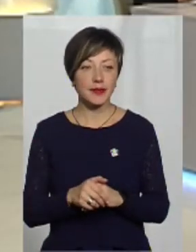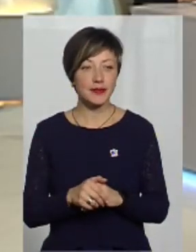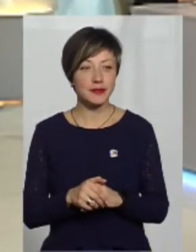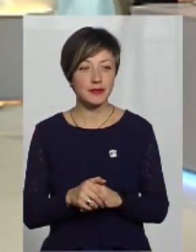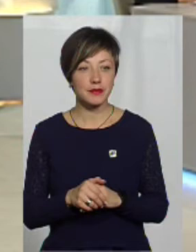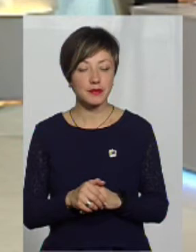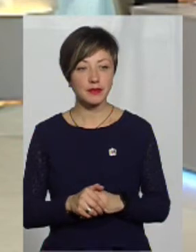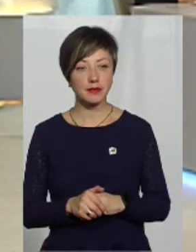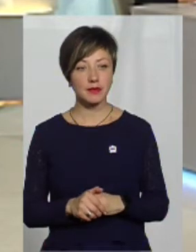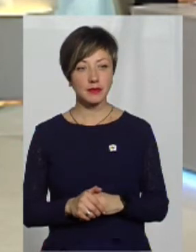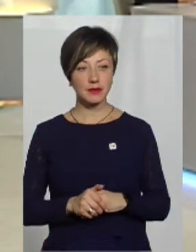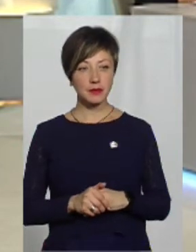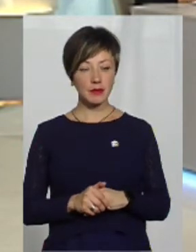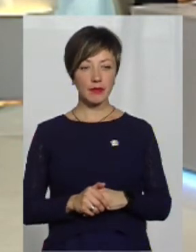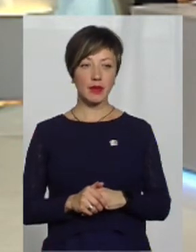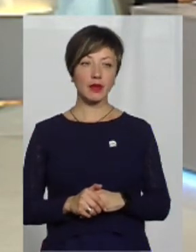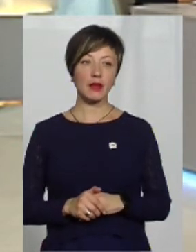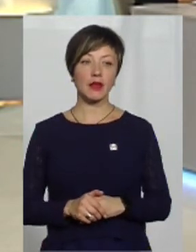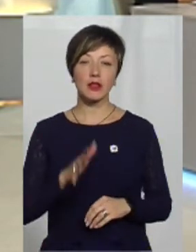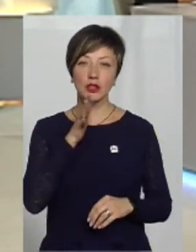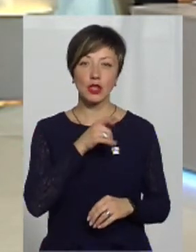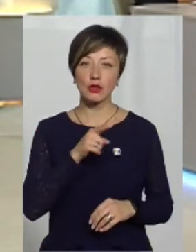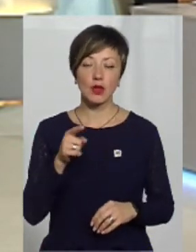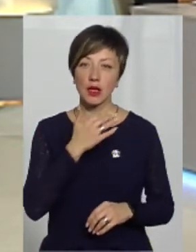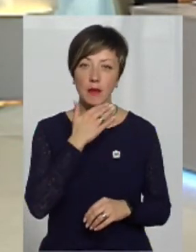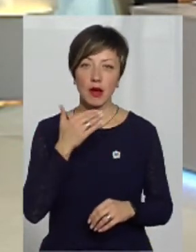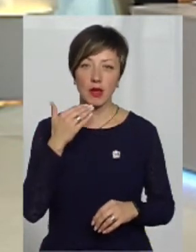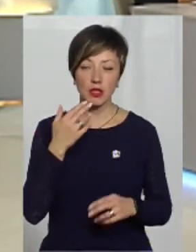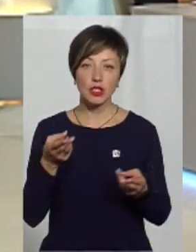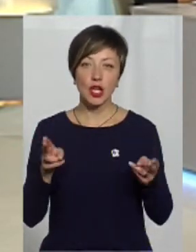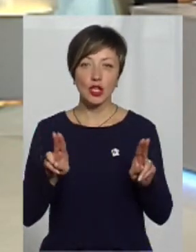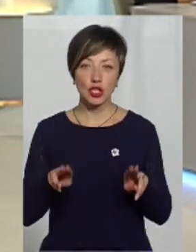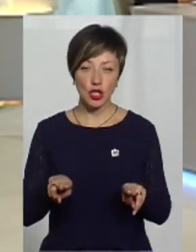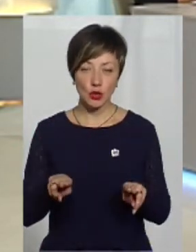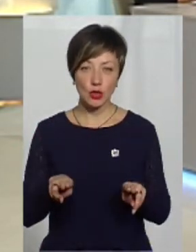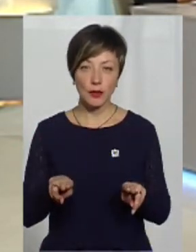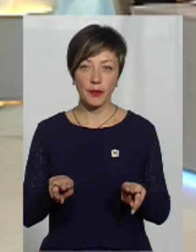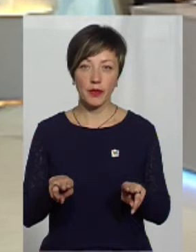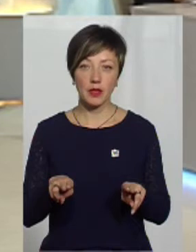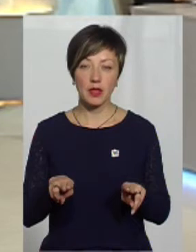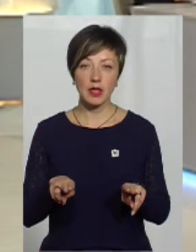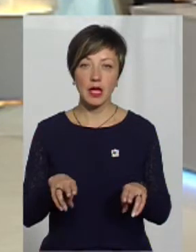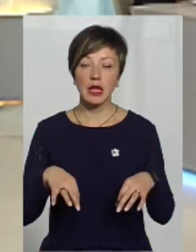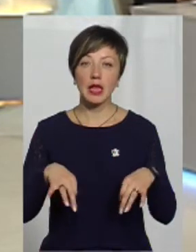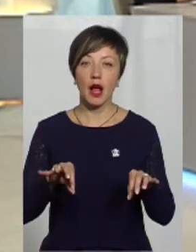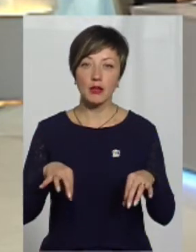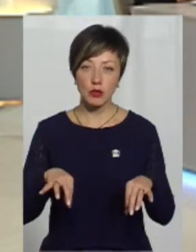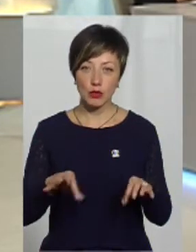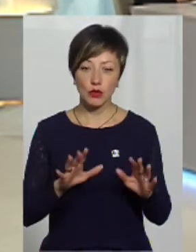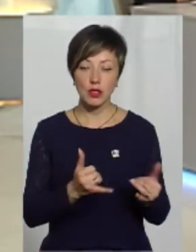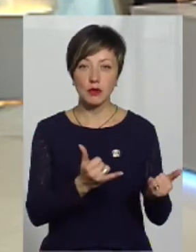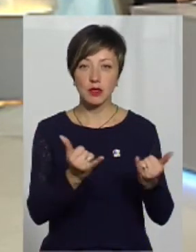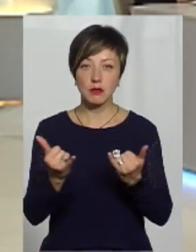досвід. Часу в нас не так багато залишилося. Транспортом